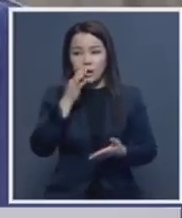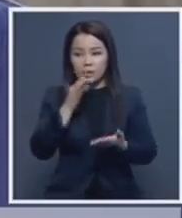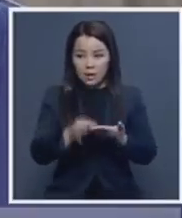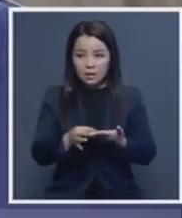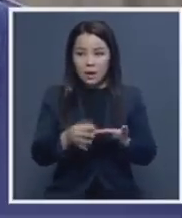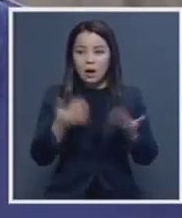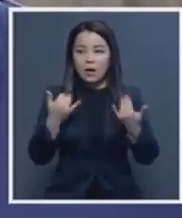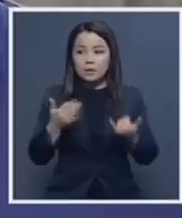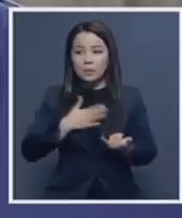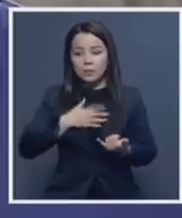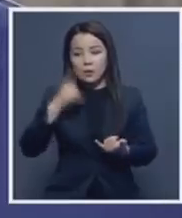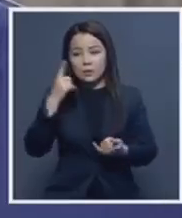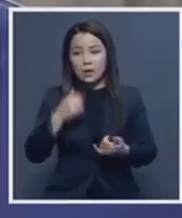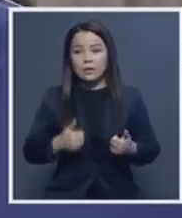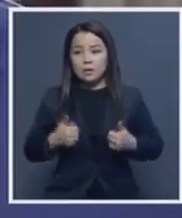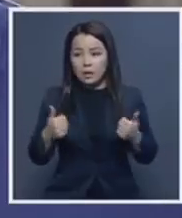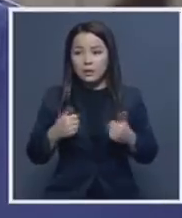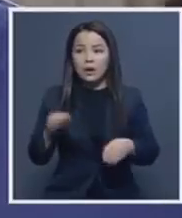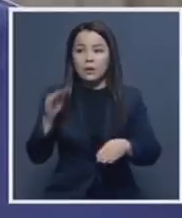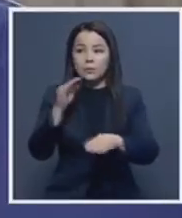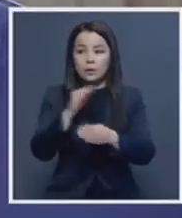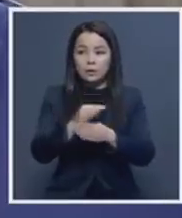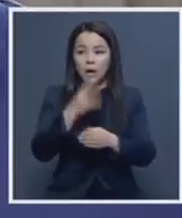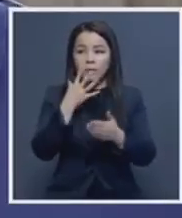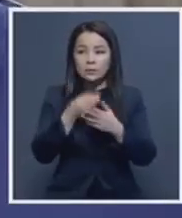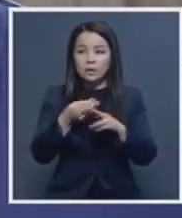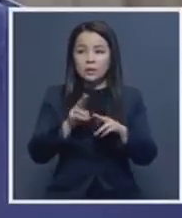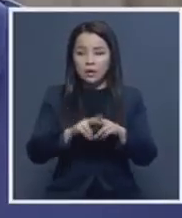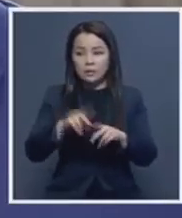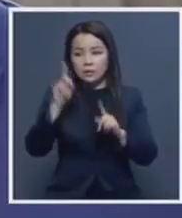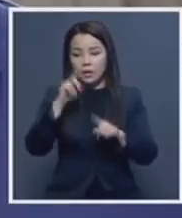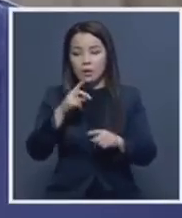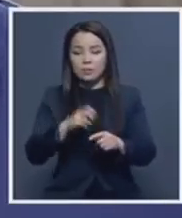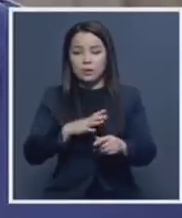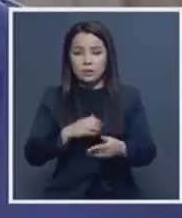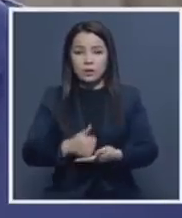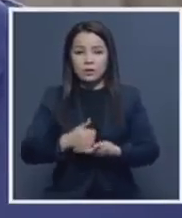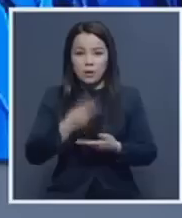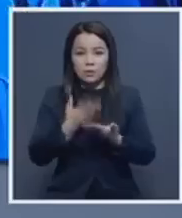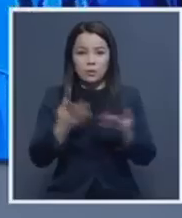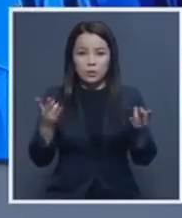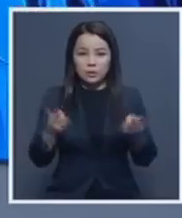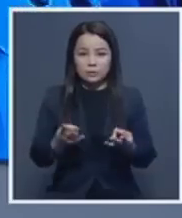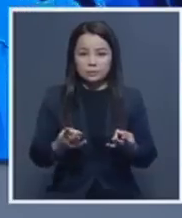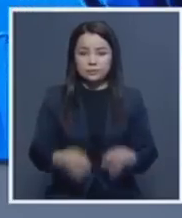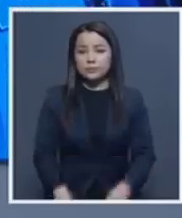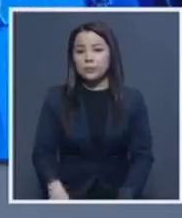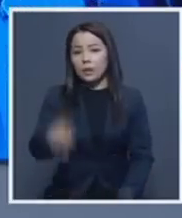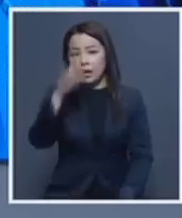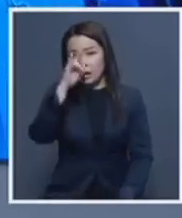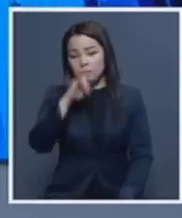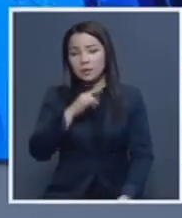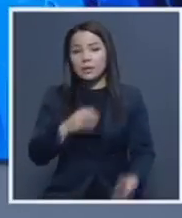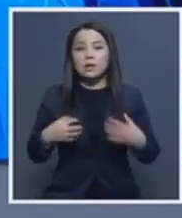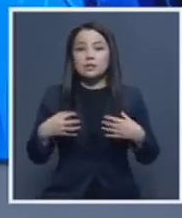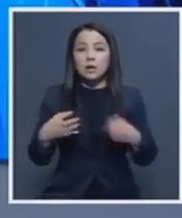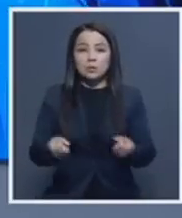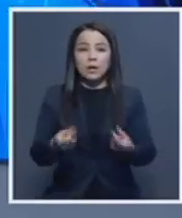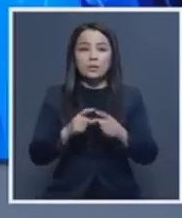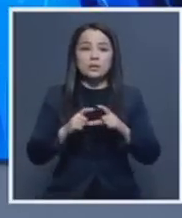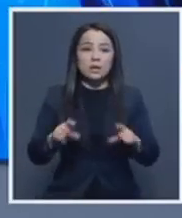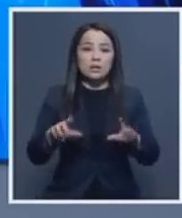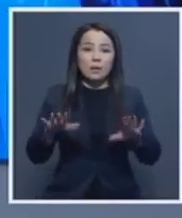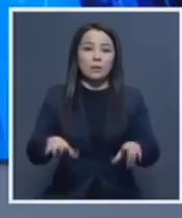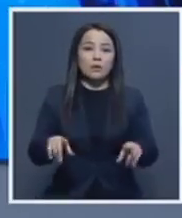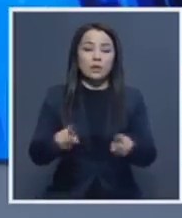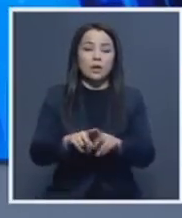облысының өзіміз үлесімізді қосып, өзіміздің төбеміз бар екен көрсету кеп қалдық. Қазақстанда денсаулық сақтау нысандарын